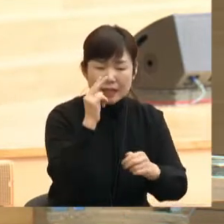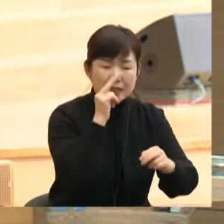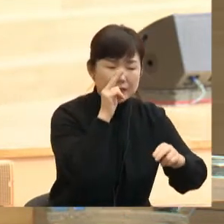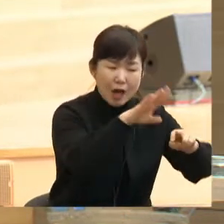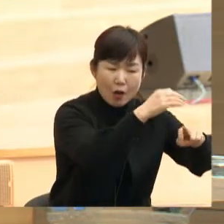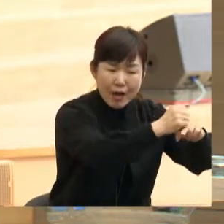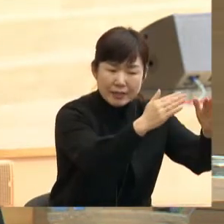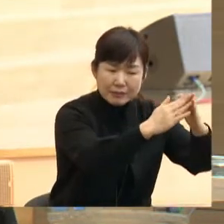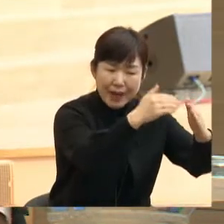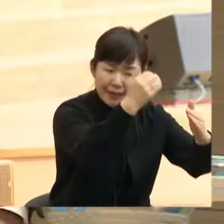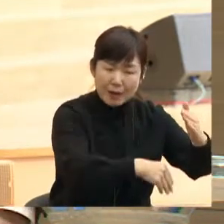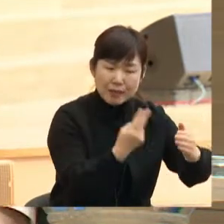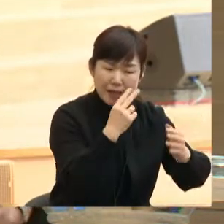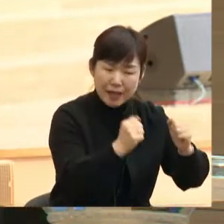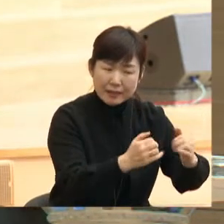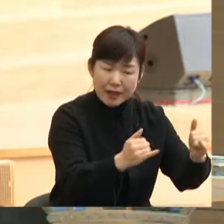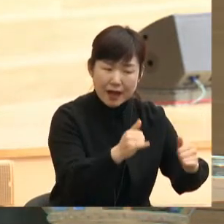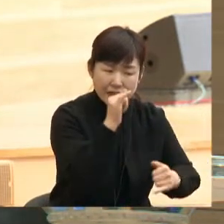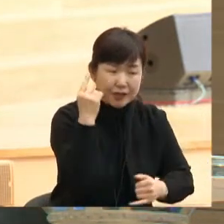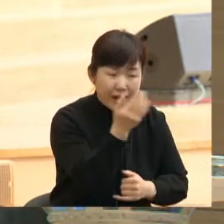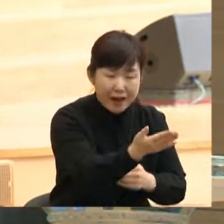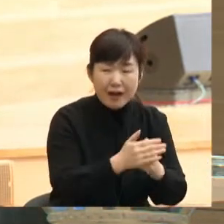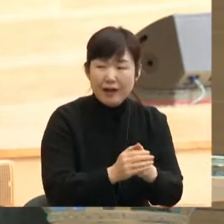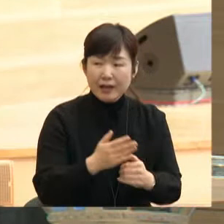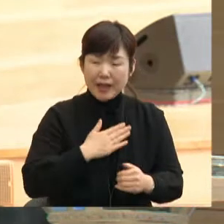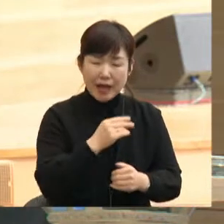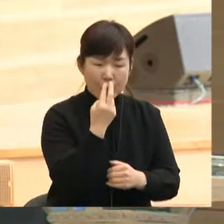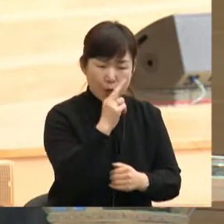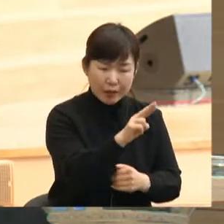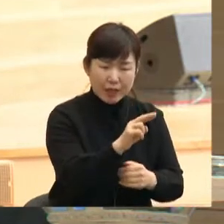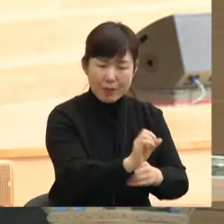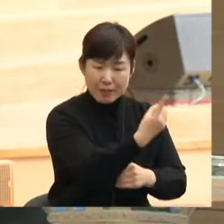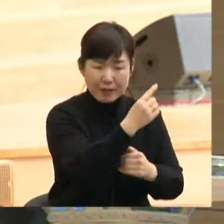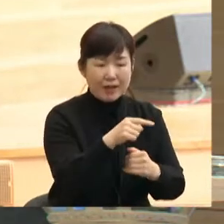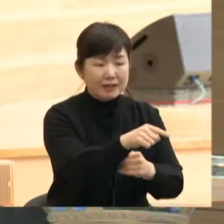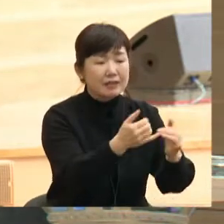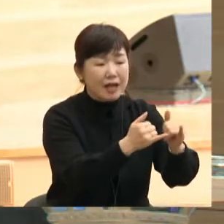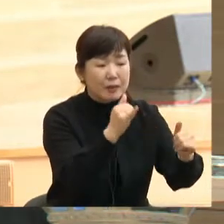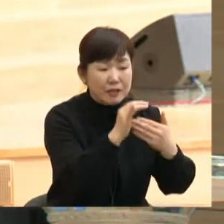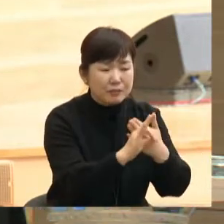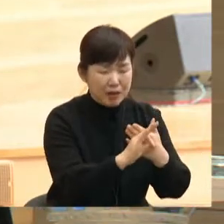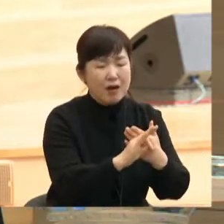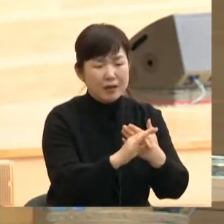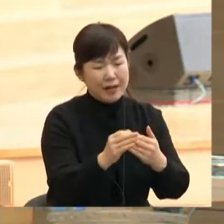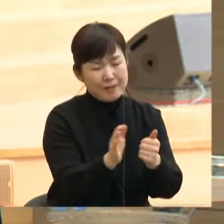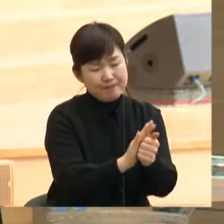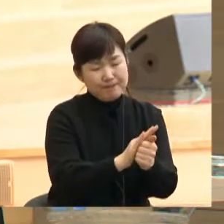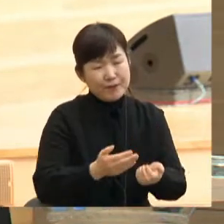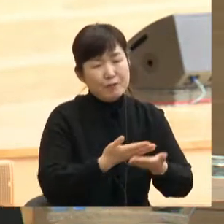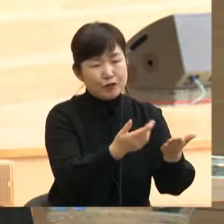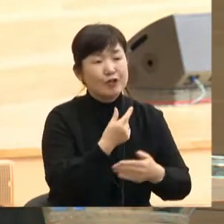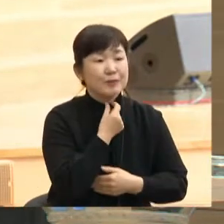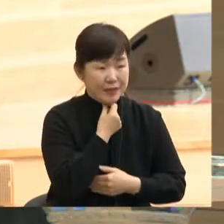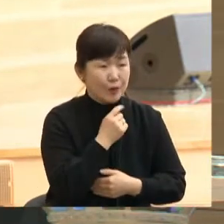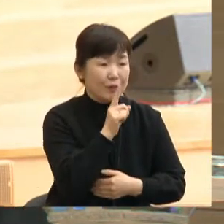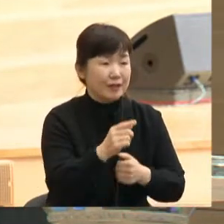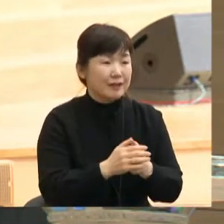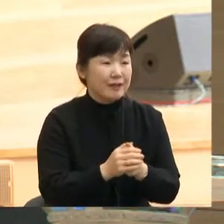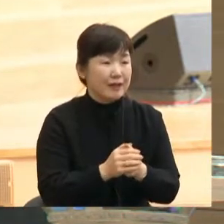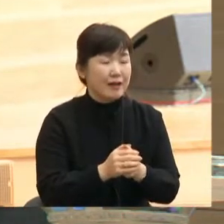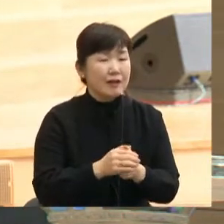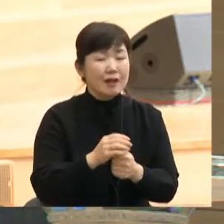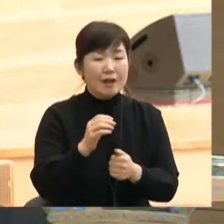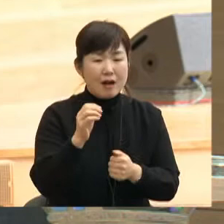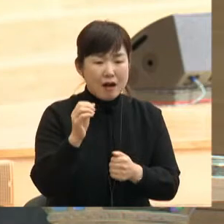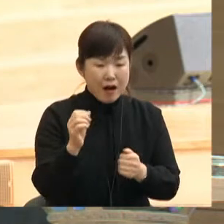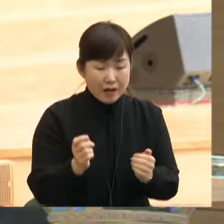사울의 집에 아직도 남은 사람이 있느냐? 내가 요단으로 말미암아 그 사람에게 은총을 베풀리라 하니라. 아멘. 다윗이 급하게